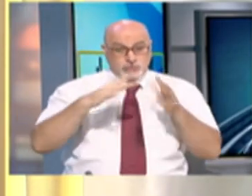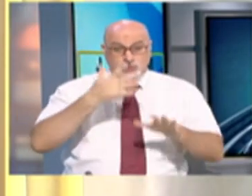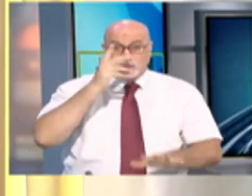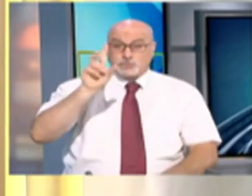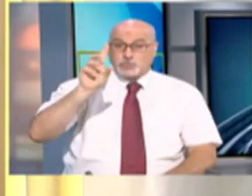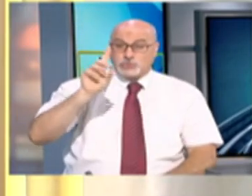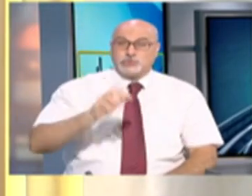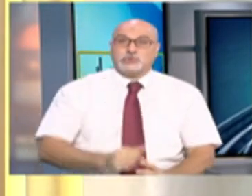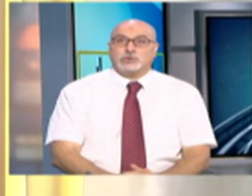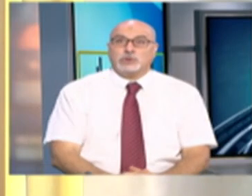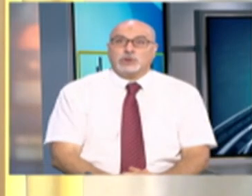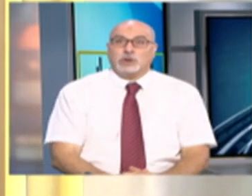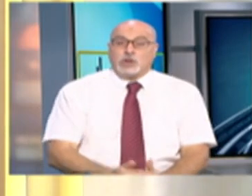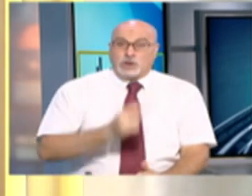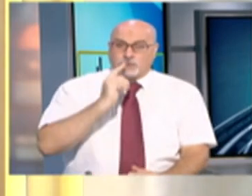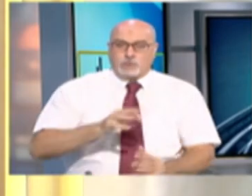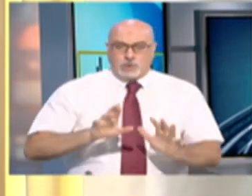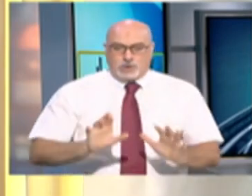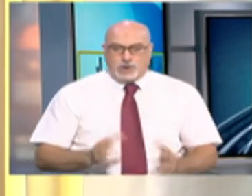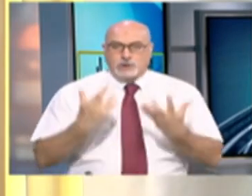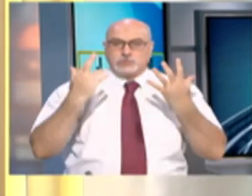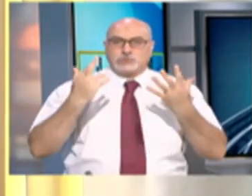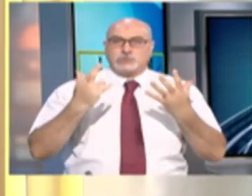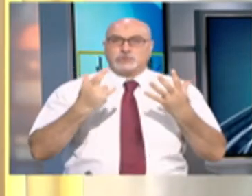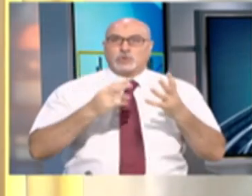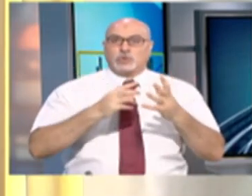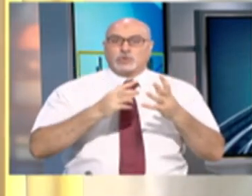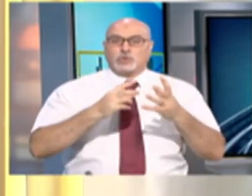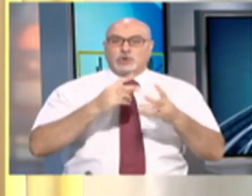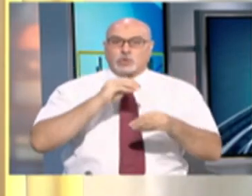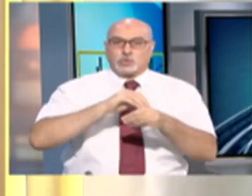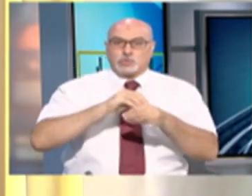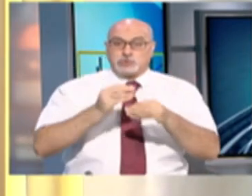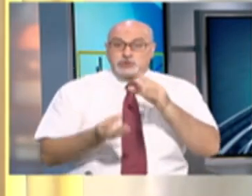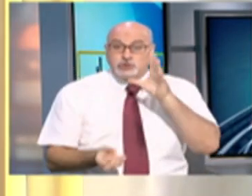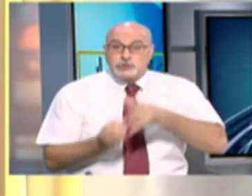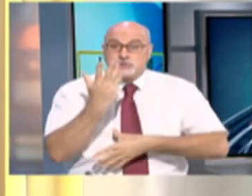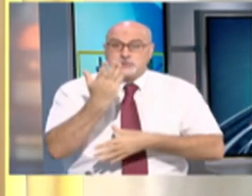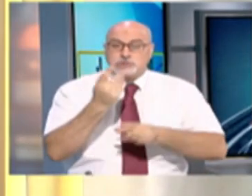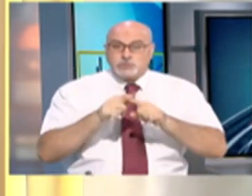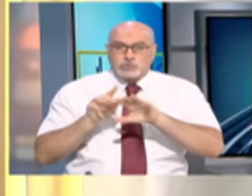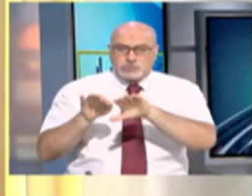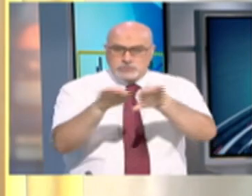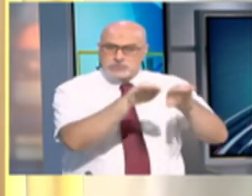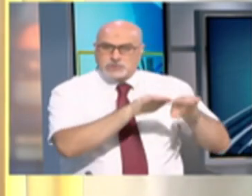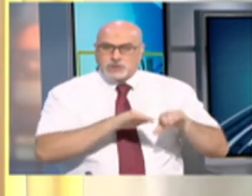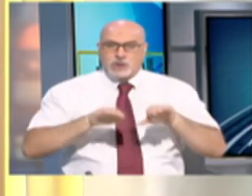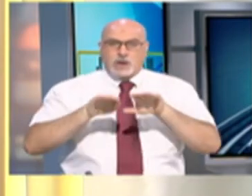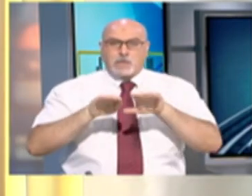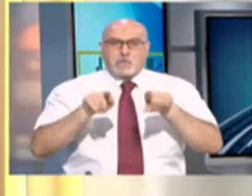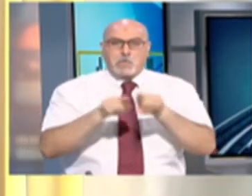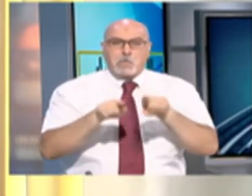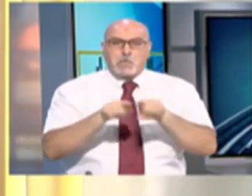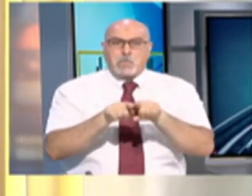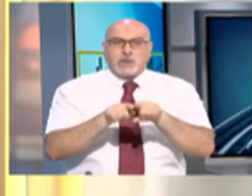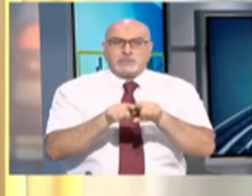السعي نحو إقامة نظام اقتصادي جديد يضمن التكافؤ والمساواة